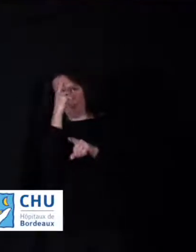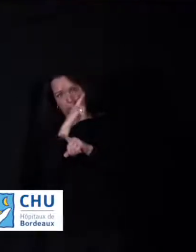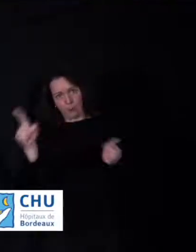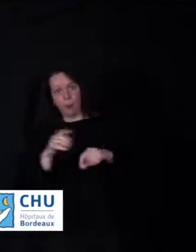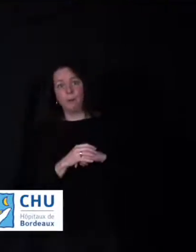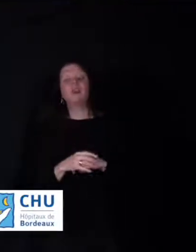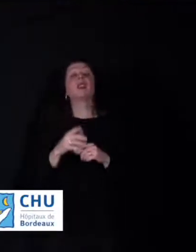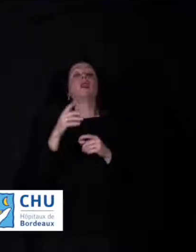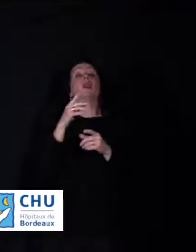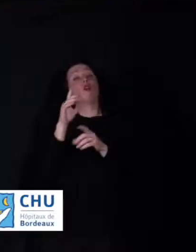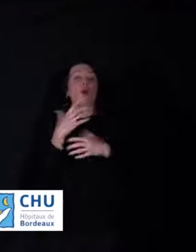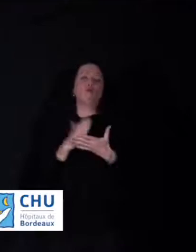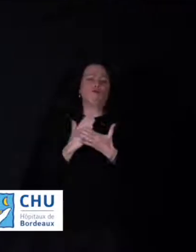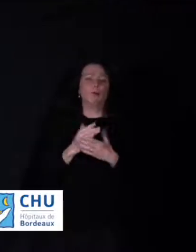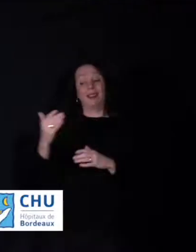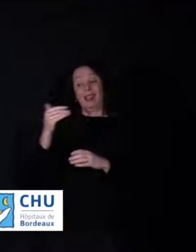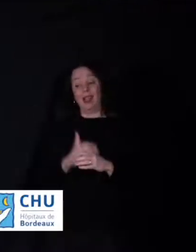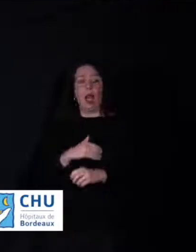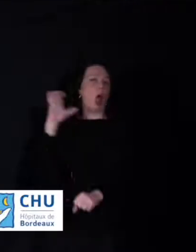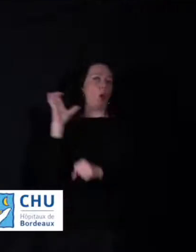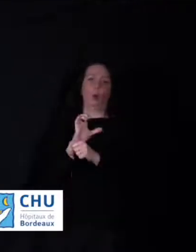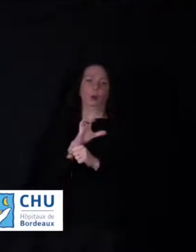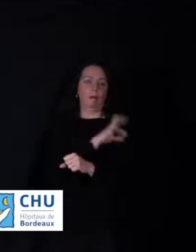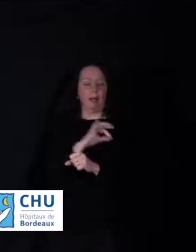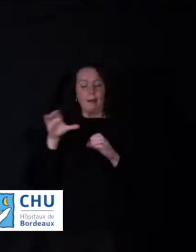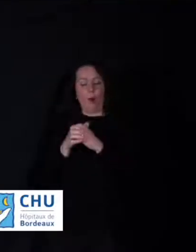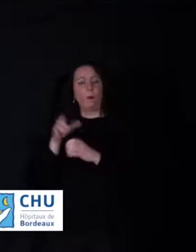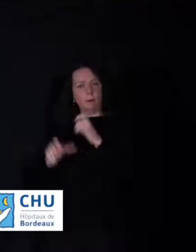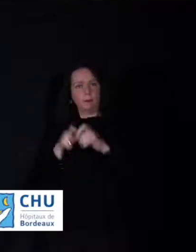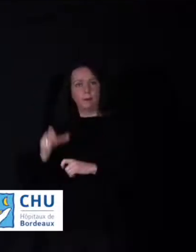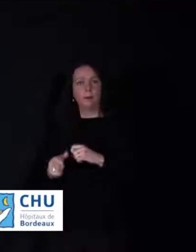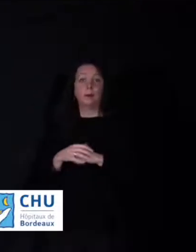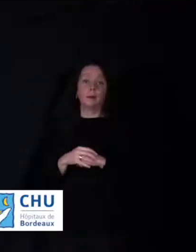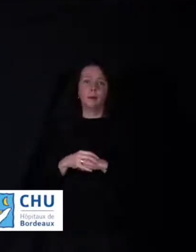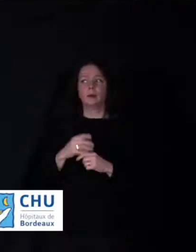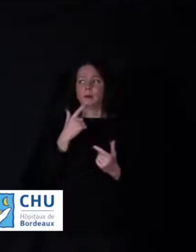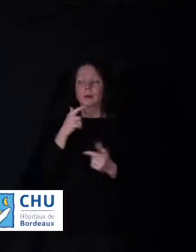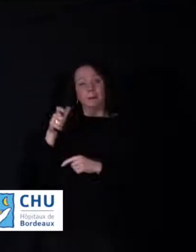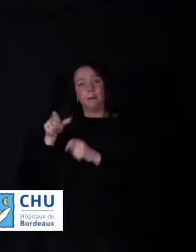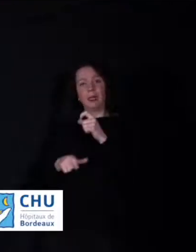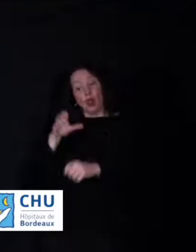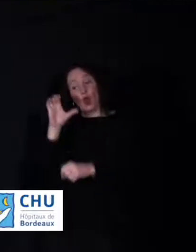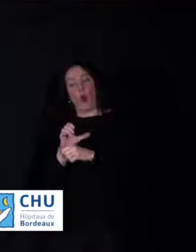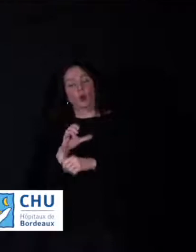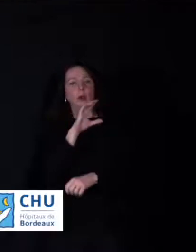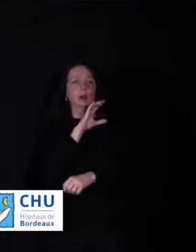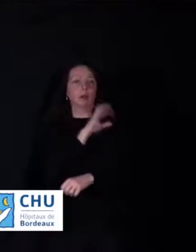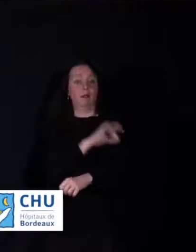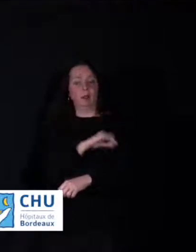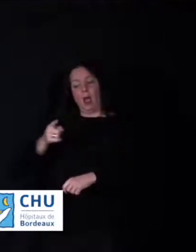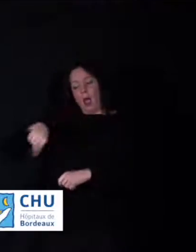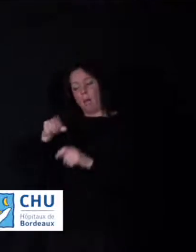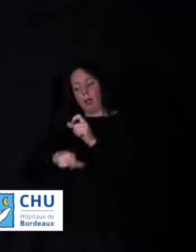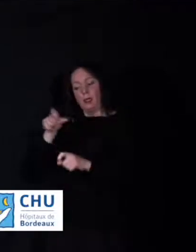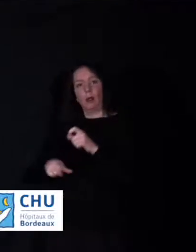un plus petit pourcentage qui sont les anti-vaccins. Et c'est une métaphore de dire que ces anti-vaccins sont en fait